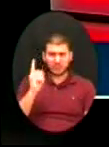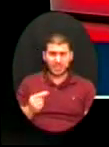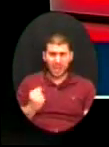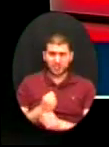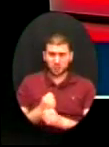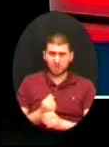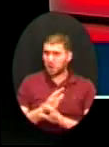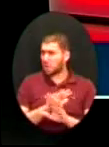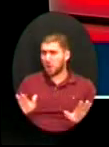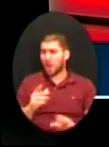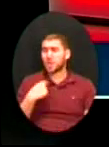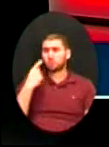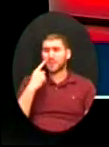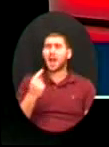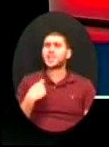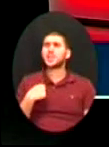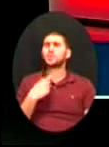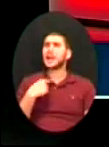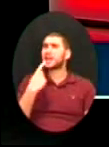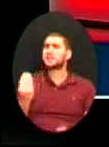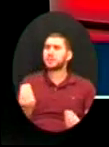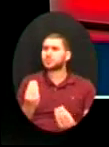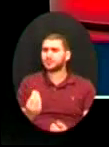לעשות רגע על מנת להפס את כל... אני רוצה להגיד משהו.